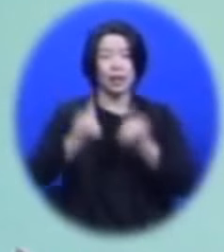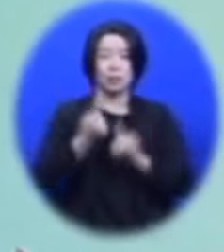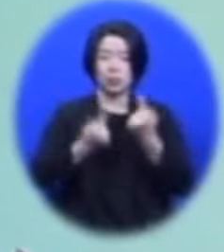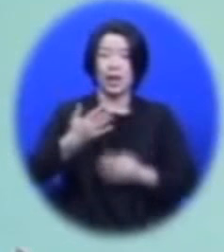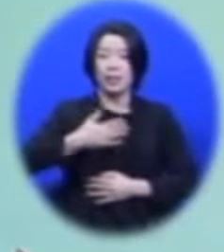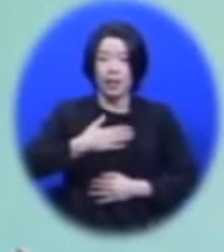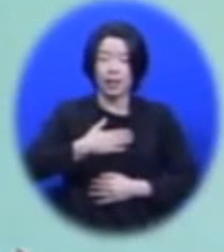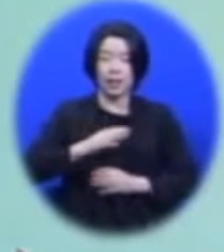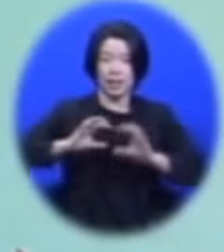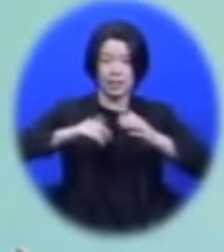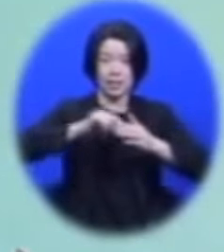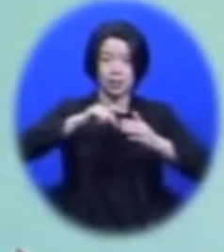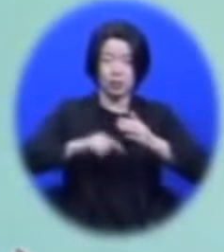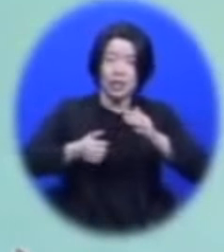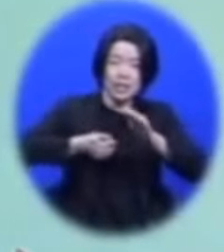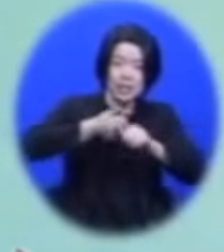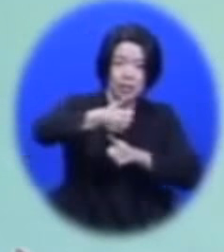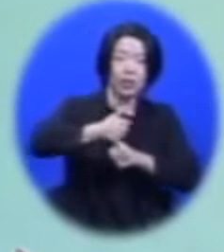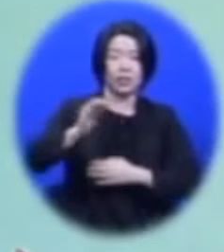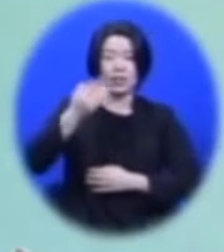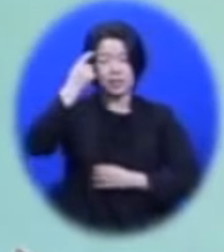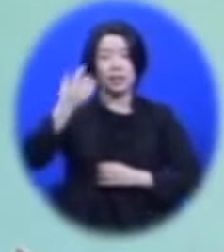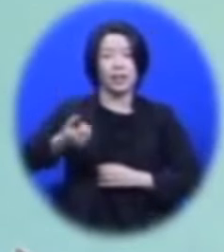세상에서 이겨야 된다는 생각을 하게 되는 겁니다.